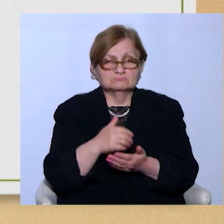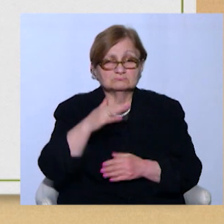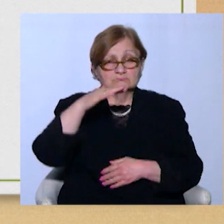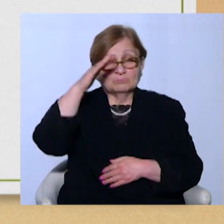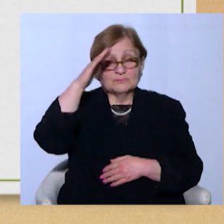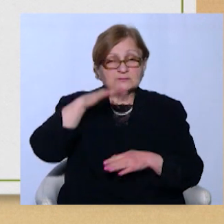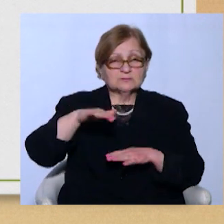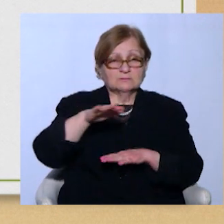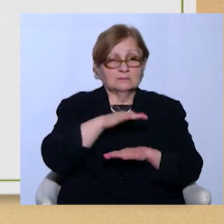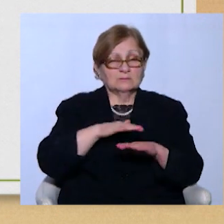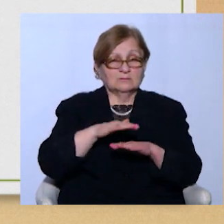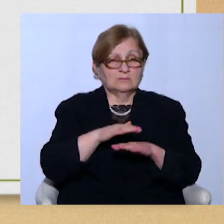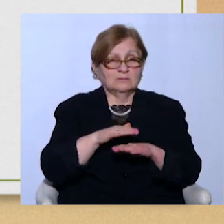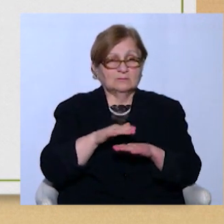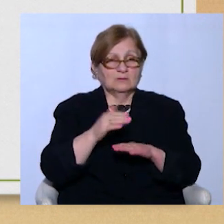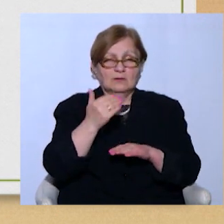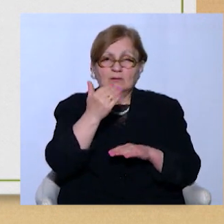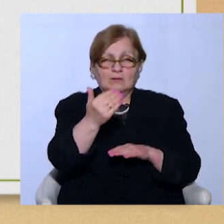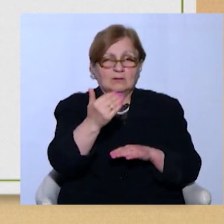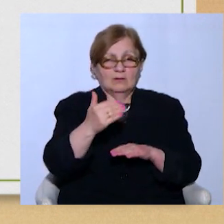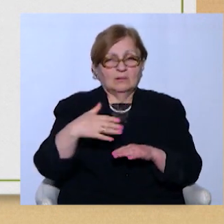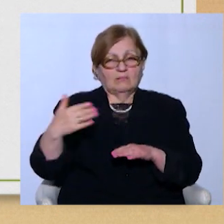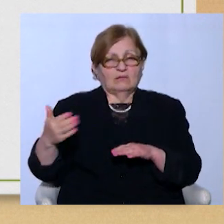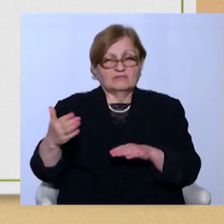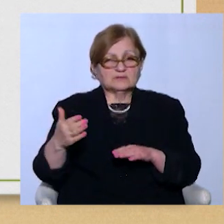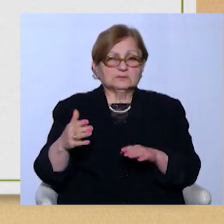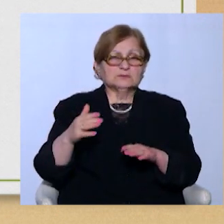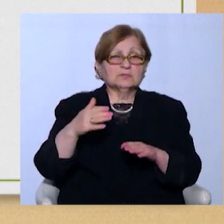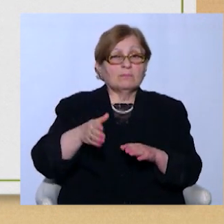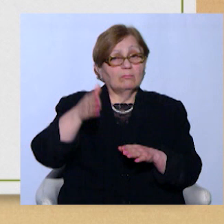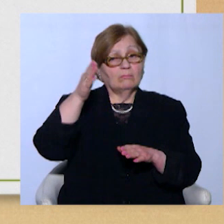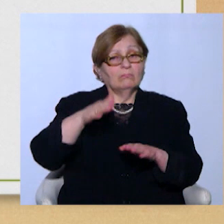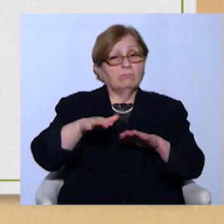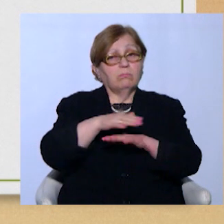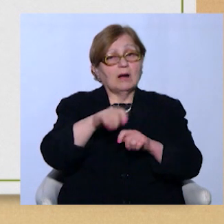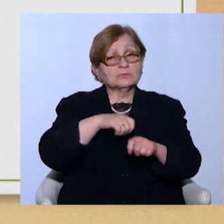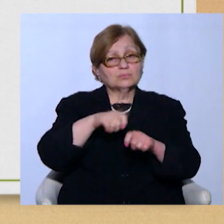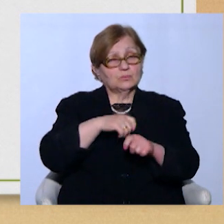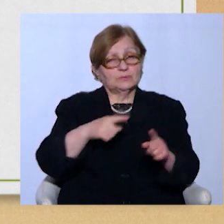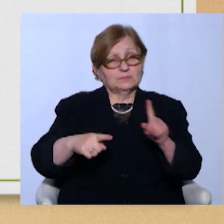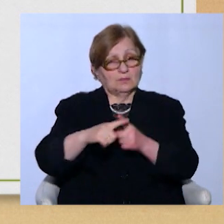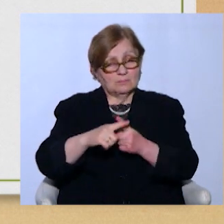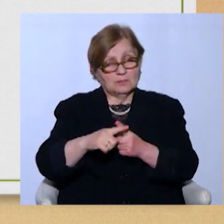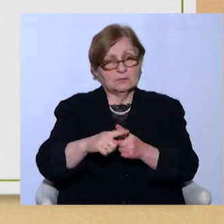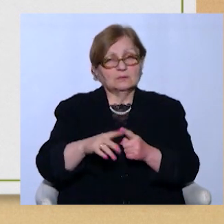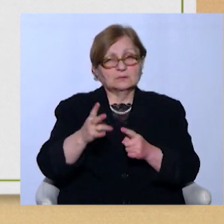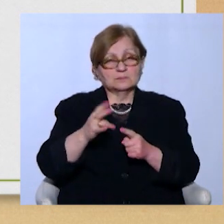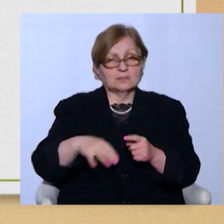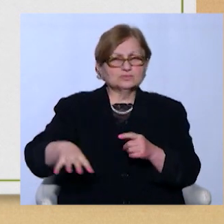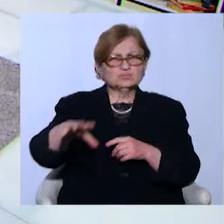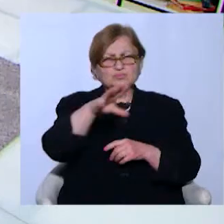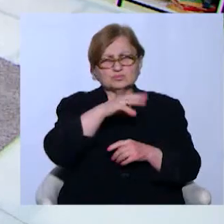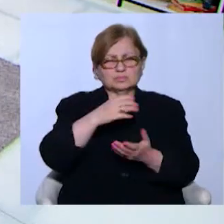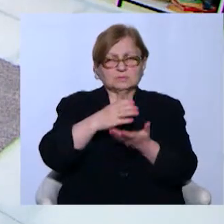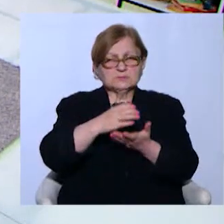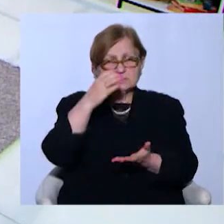ზედაპირის ფართობს მაინც მისი გვერდითი ზედაპირის ფართობი მაინც დაემატება და ცილინდრის და სხეულის ფართობი მიიღება